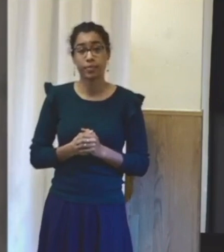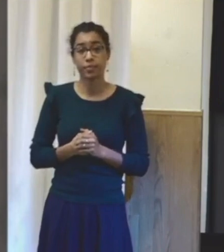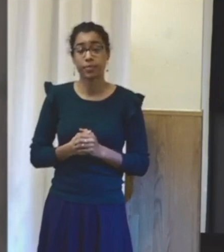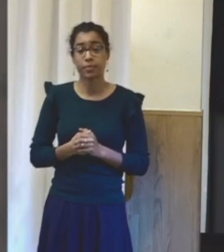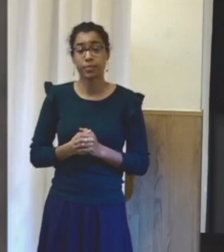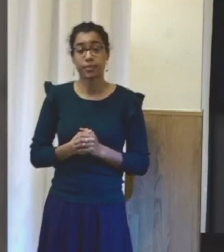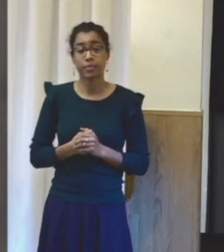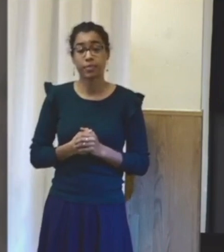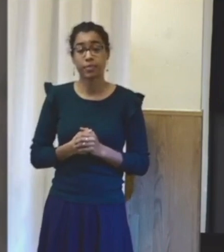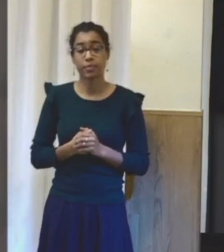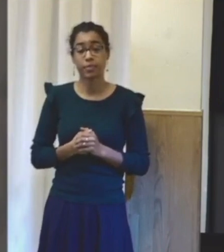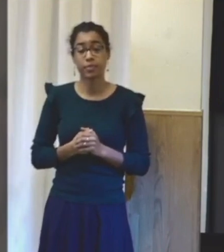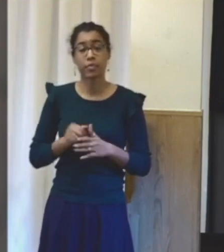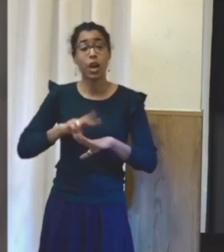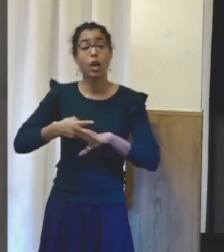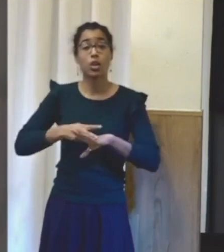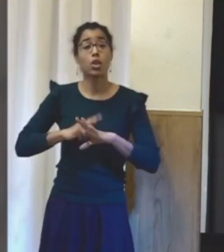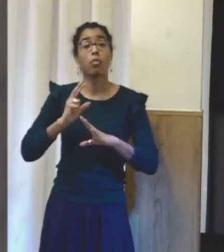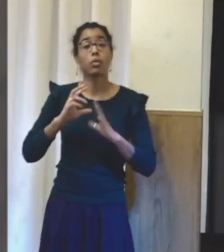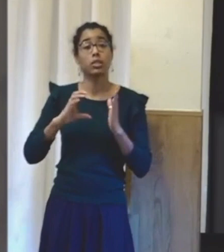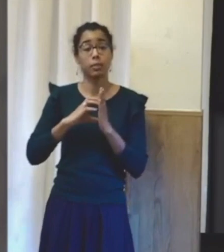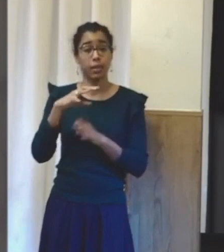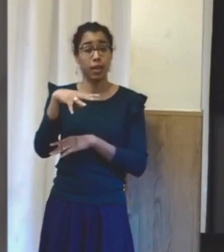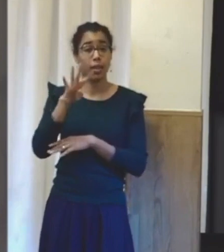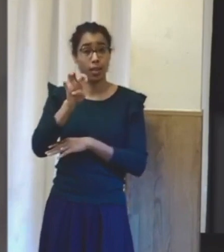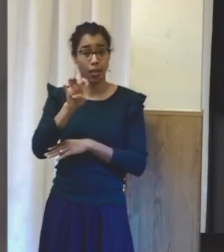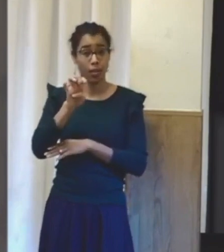Donc, on va prendre le passage dans Job 40, verset 1.